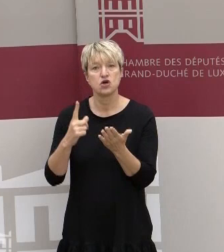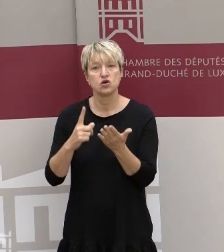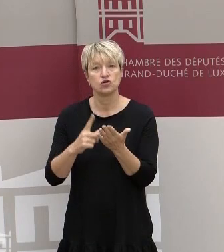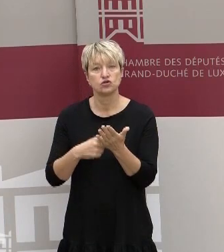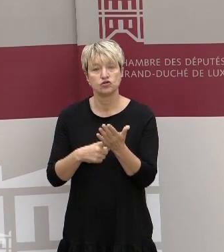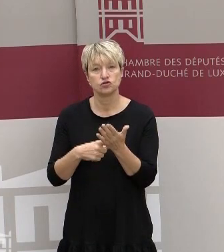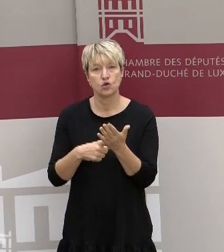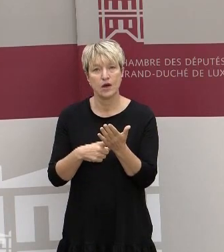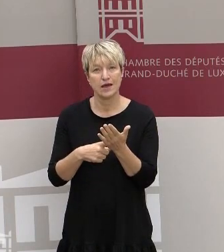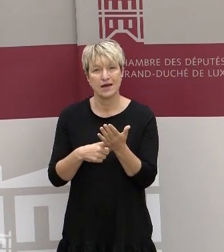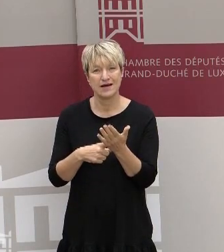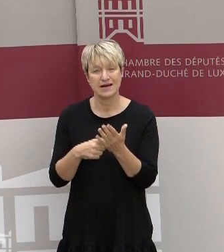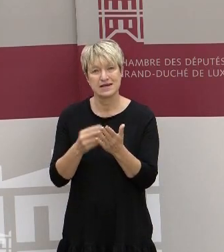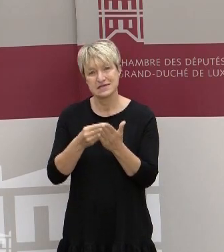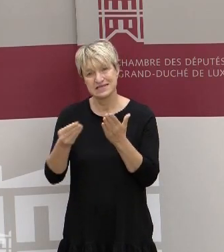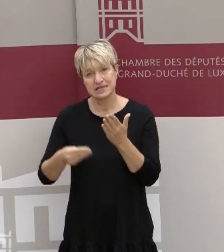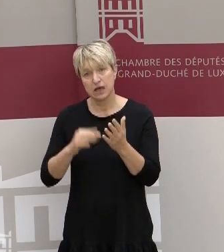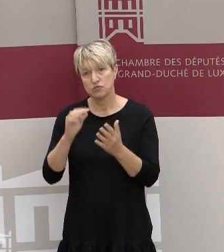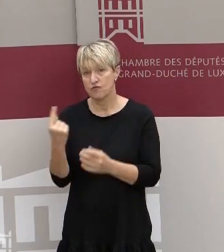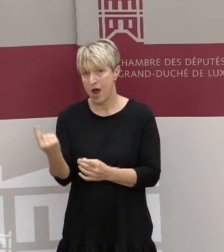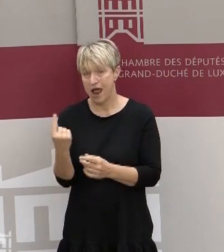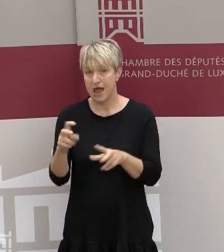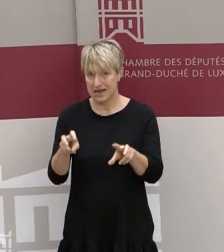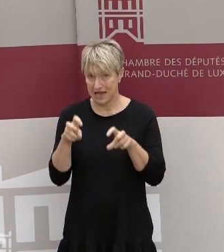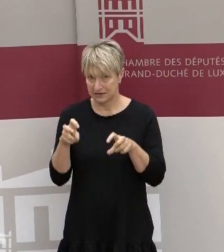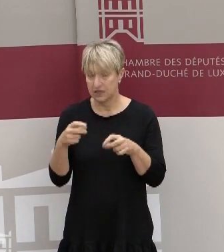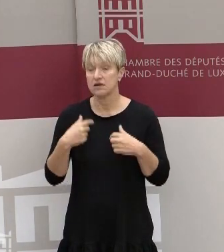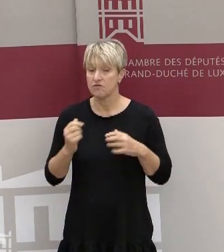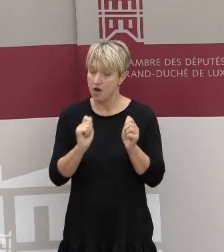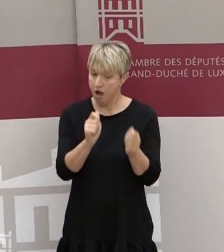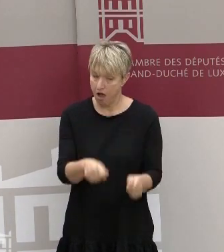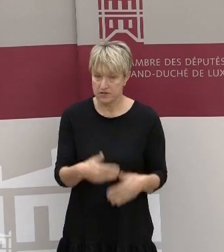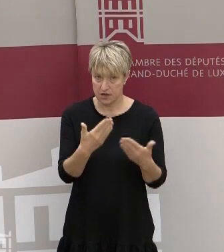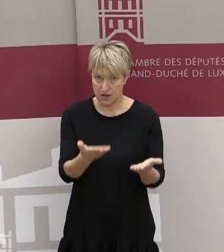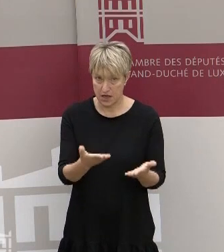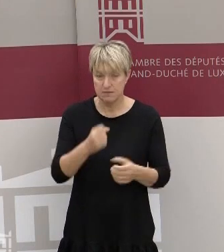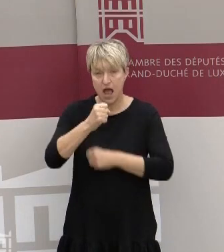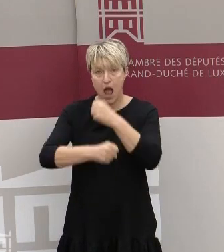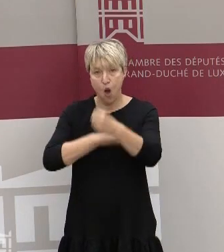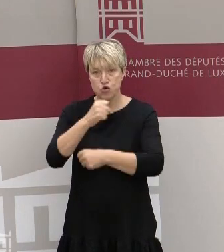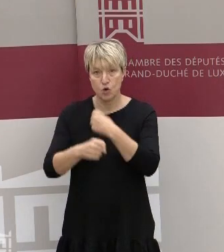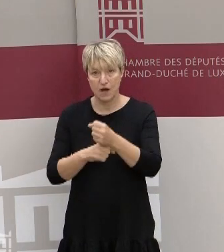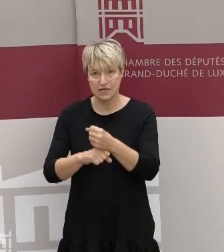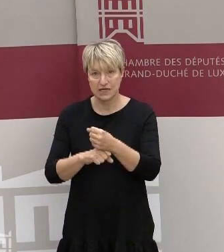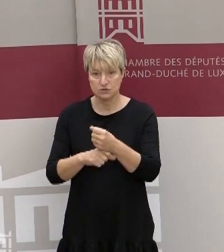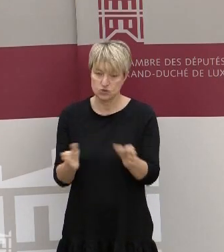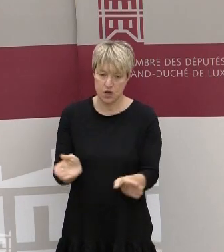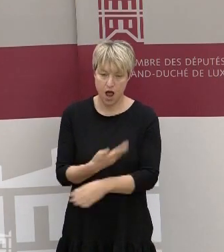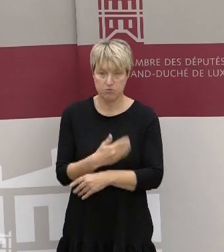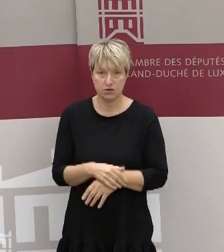Motion angeregt, für das ein Automatismus soll ausgeschafft werden beim CIM. Das Motion war im Oktober aufgelehnt.